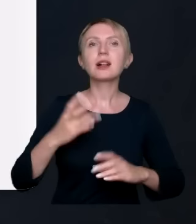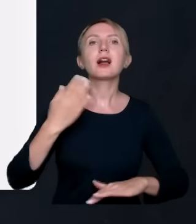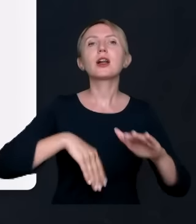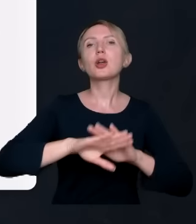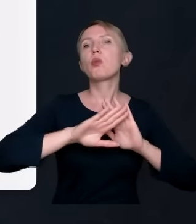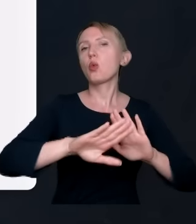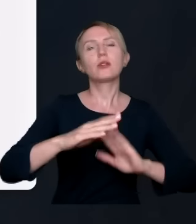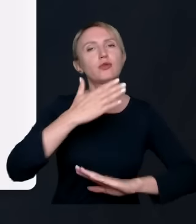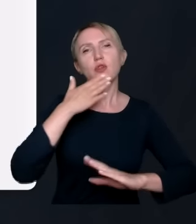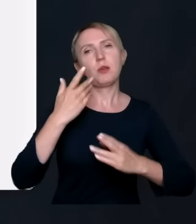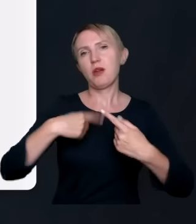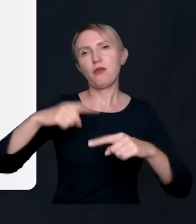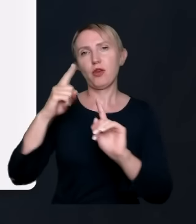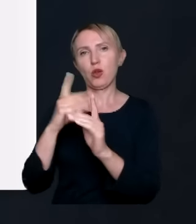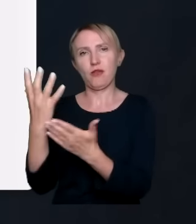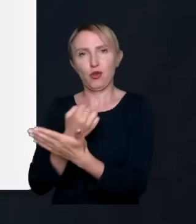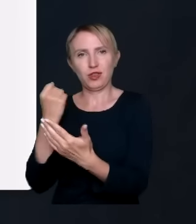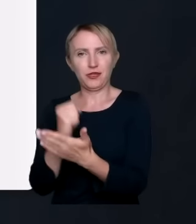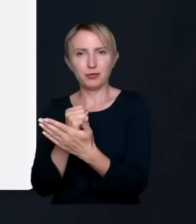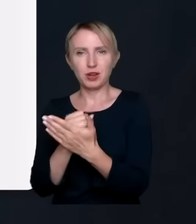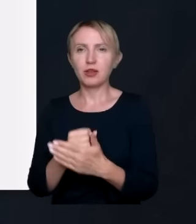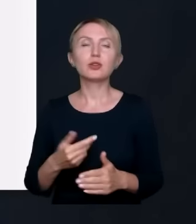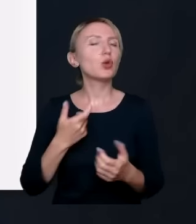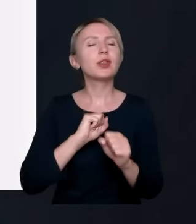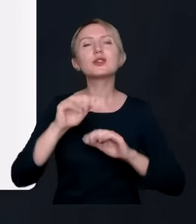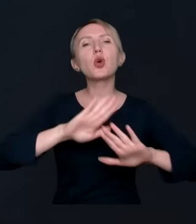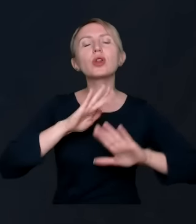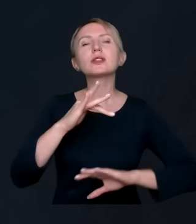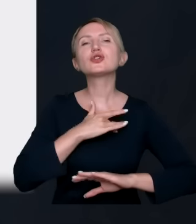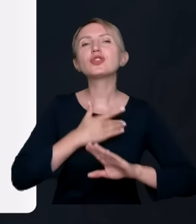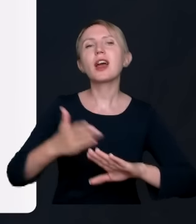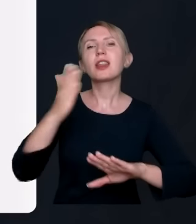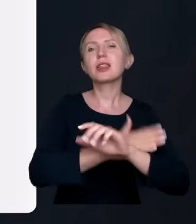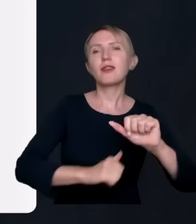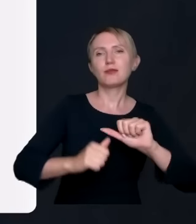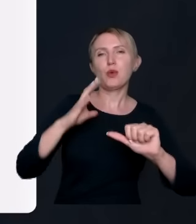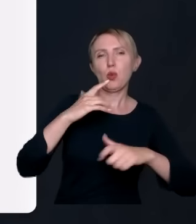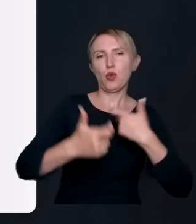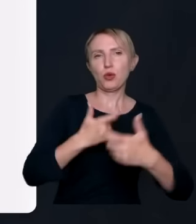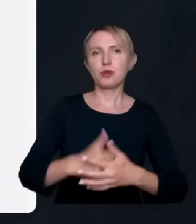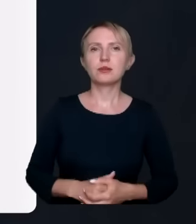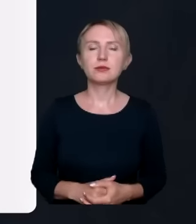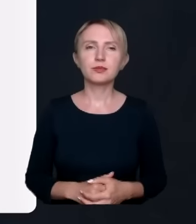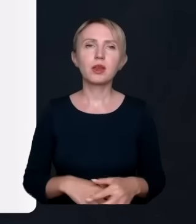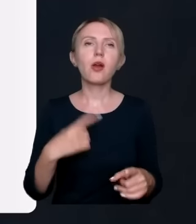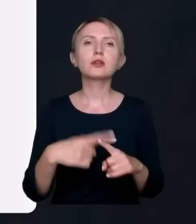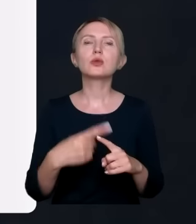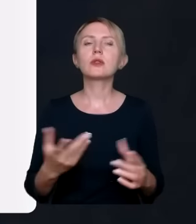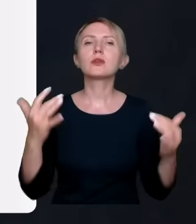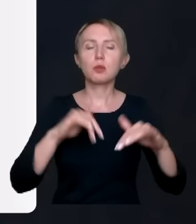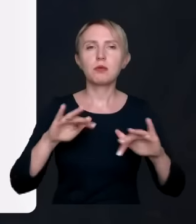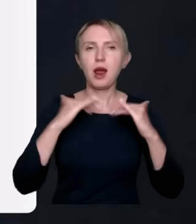ten nie ma zastosowania w sprawie. Nie jest też ochroną przed grzechami przeszłości. Członkowie zgromadzenia